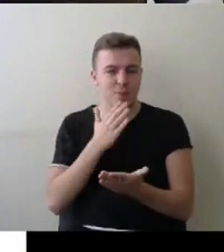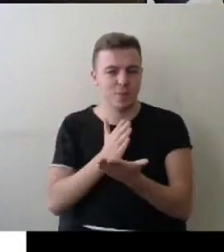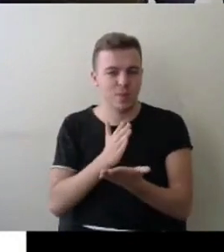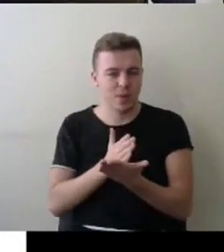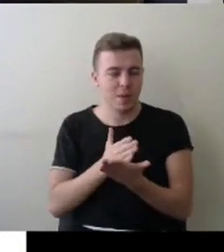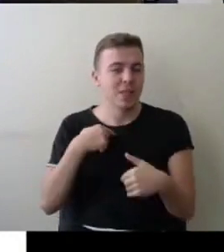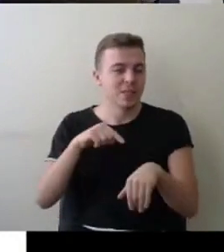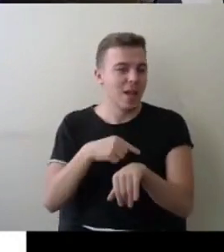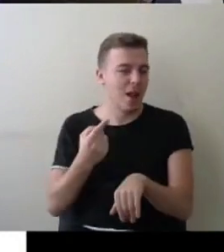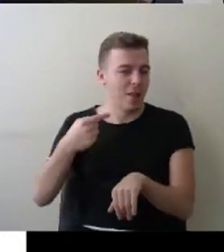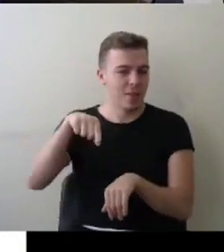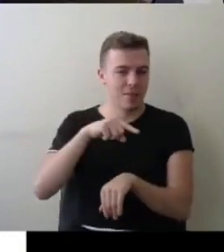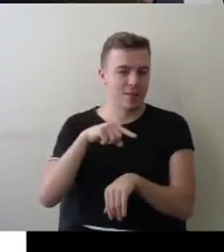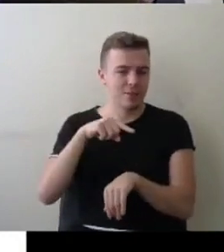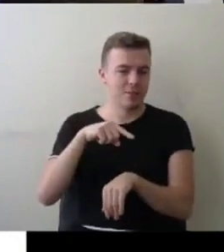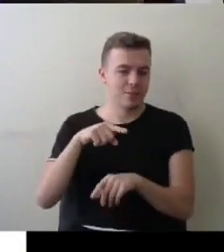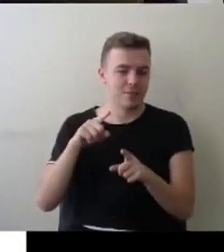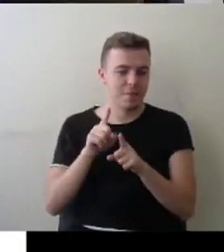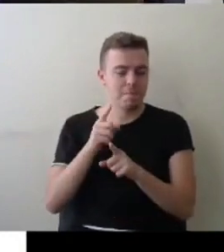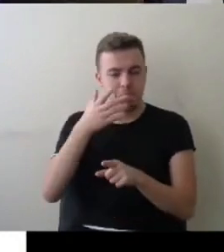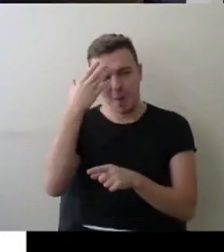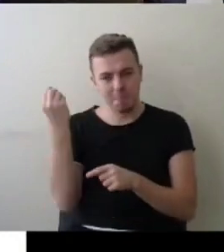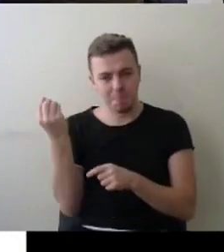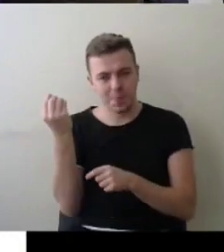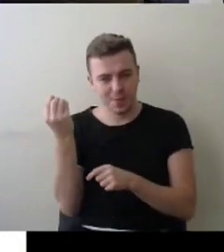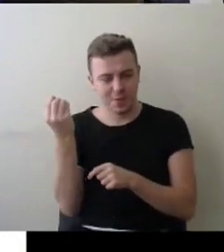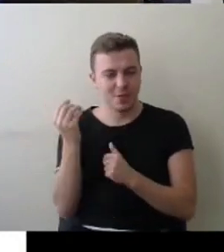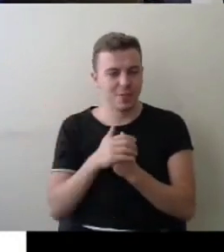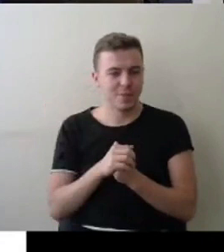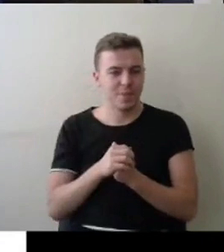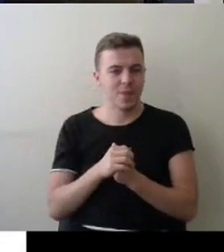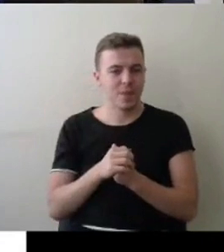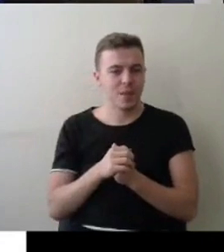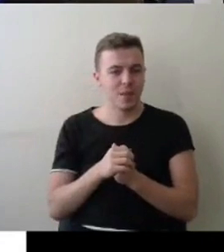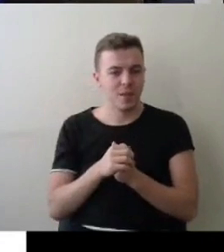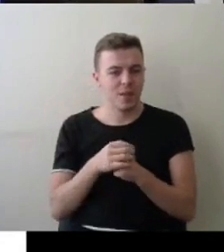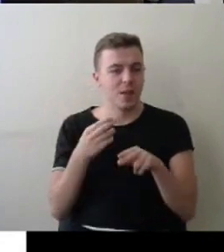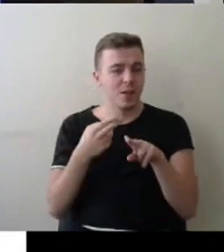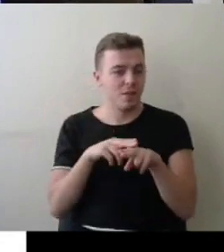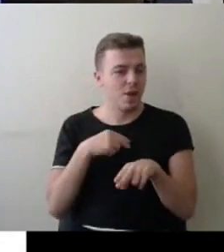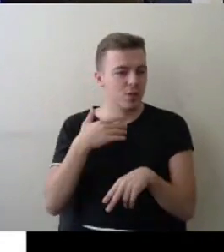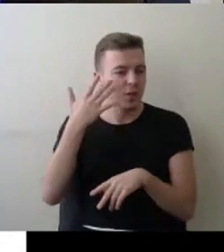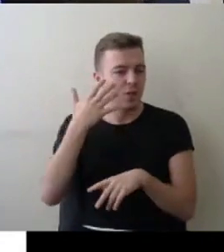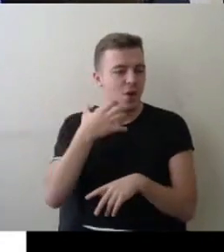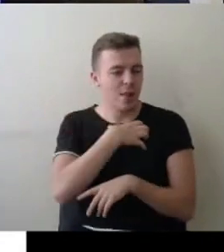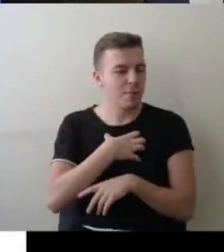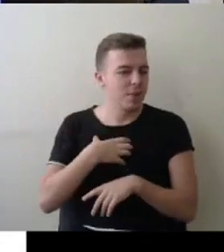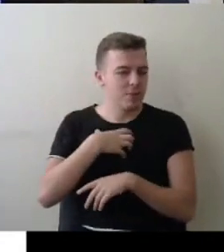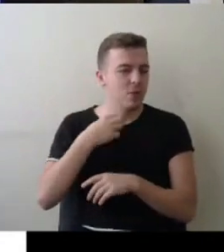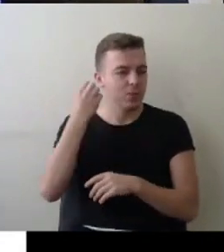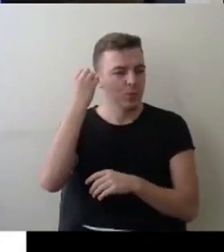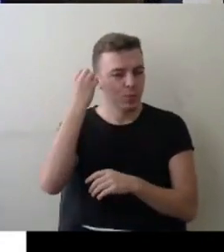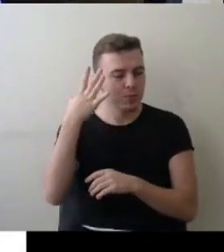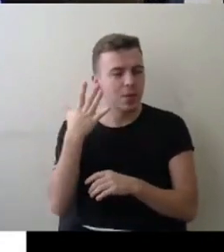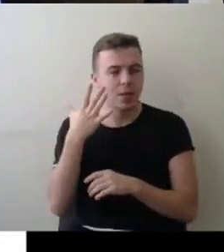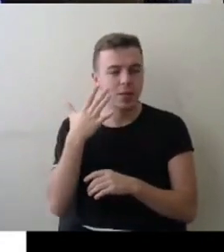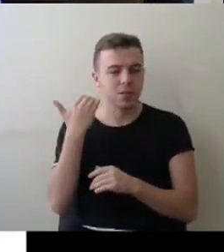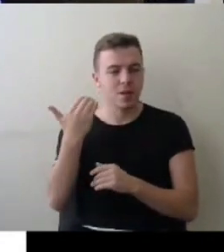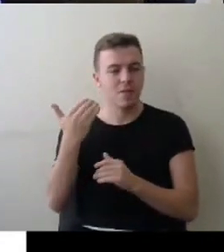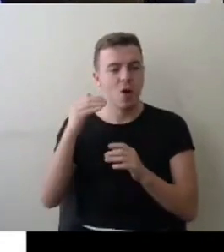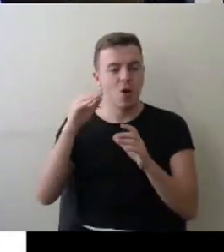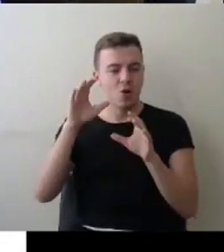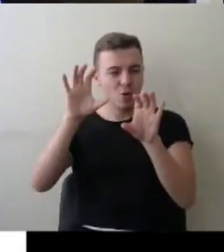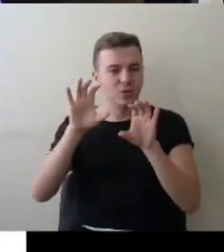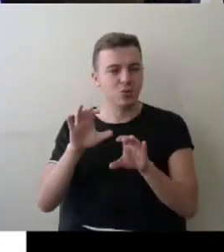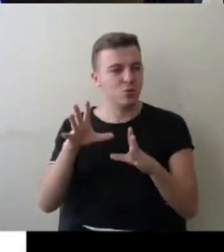mes tą užmirštam. Tai va, tai manau, kad labai svarbu suprasti, koks yra konstitucinis šeimos naratyvas